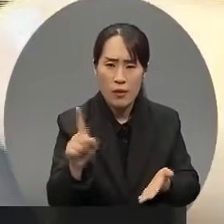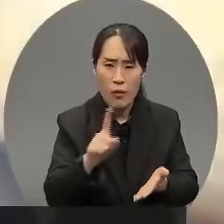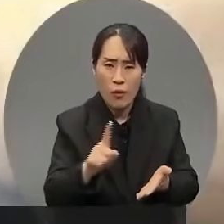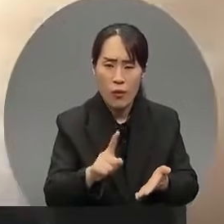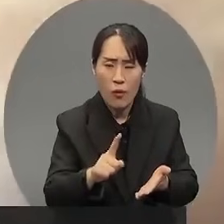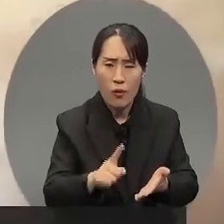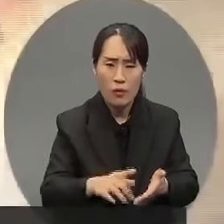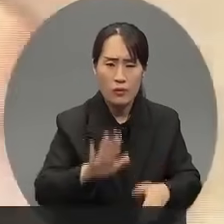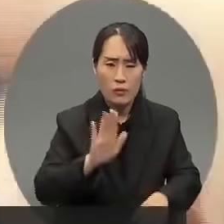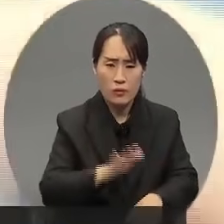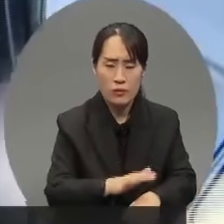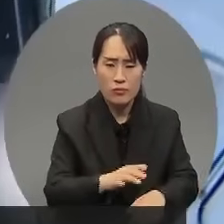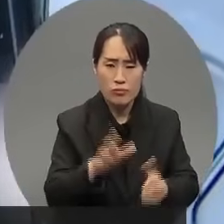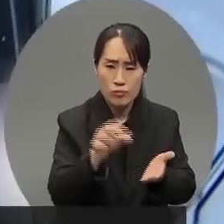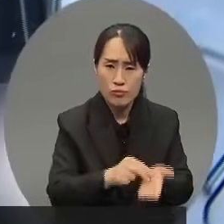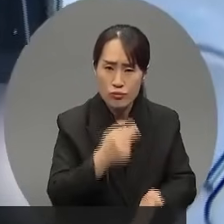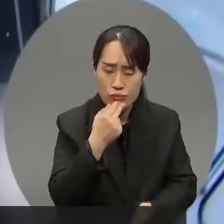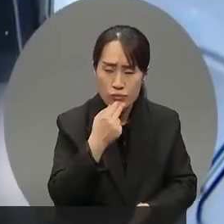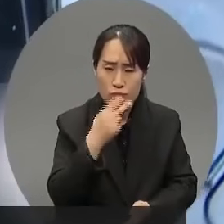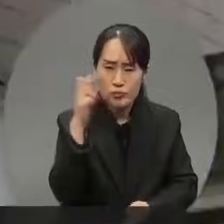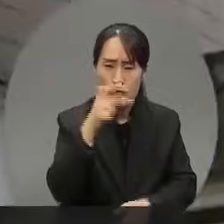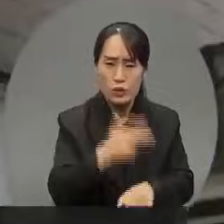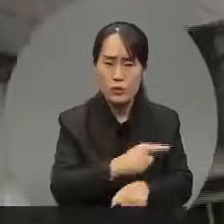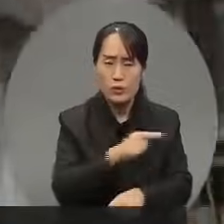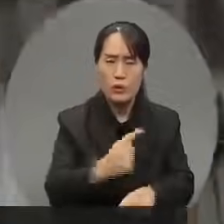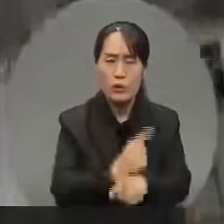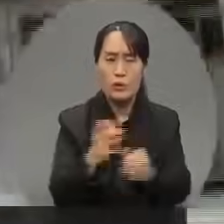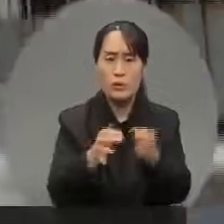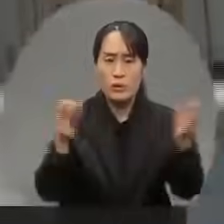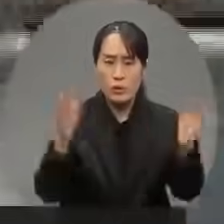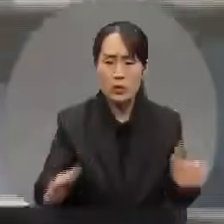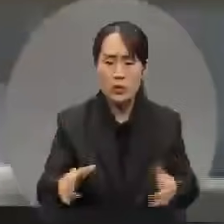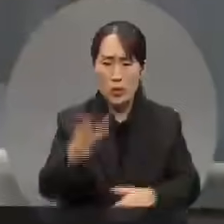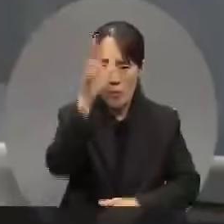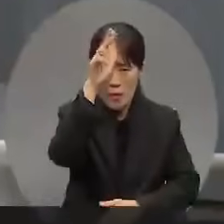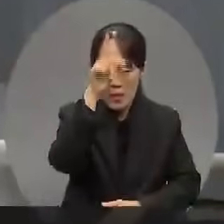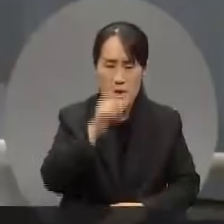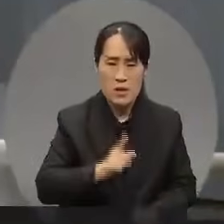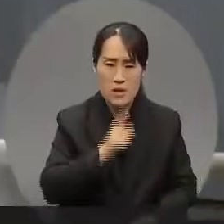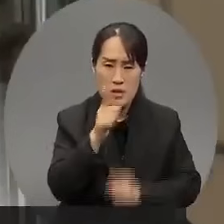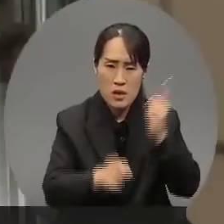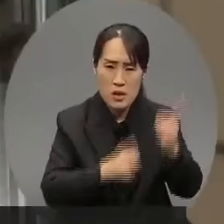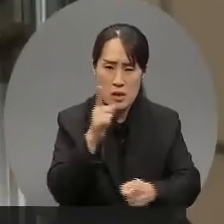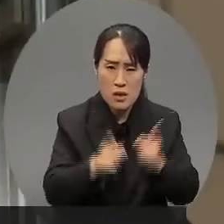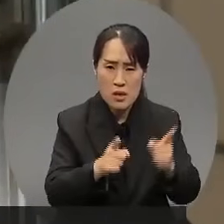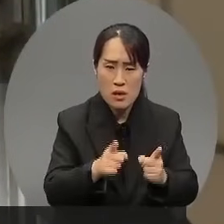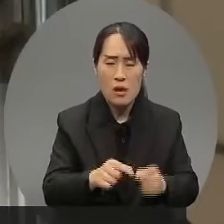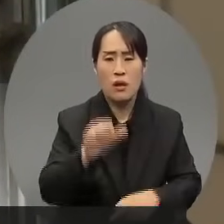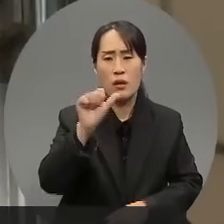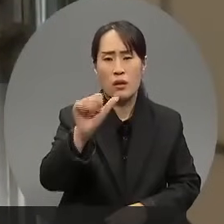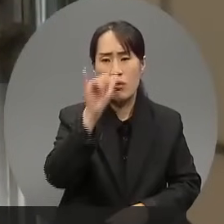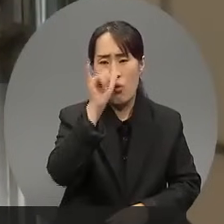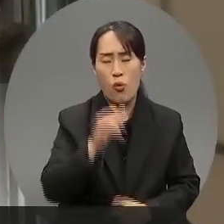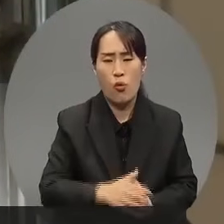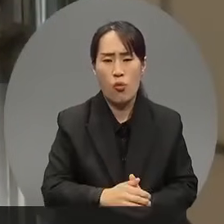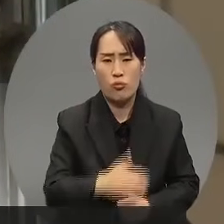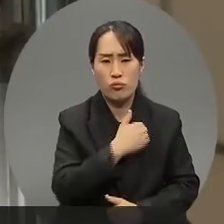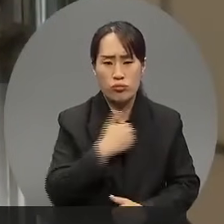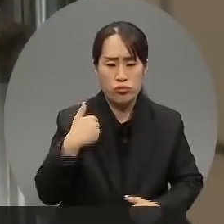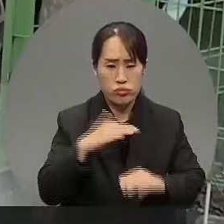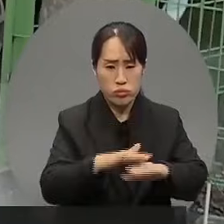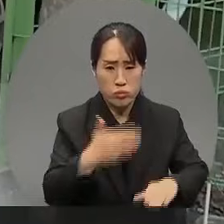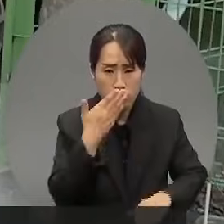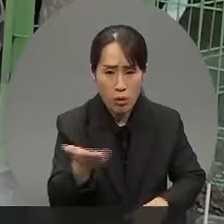기술적 오류도 없었고 오전 7시부 시간가량 관할파출소 에 접수된 신고가 다섯 권 정도라 충분히